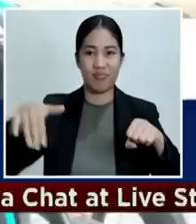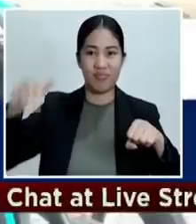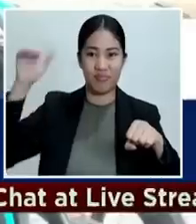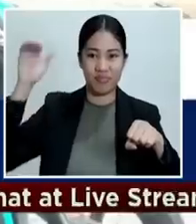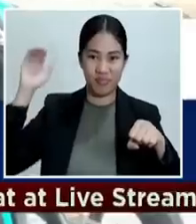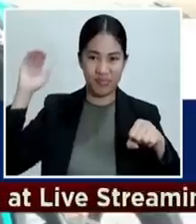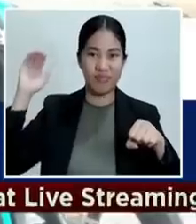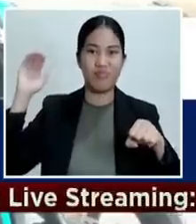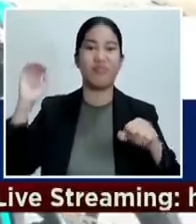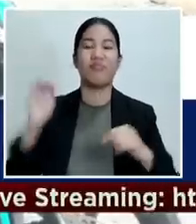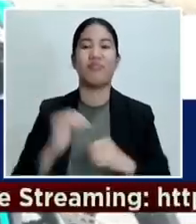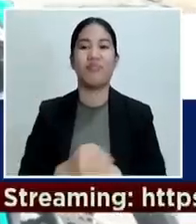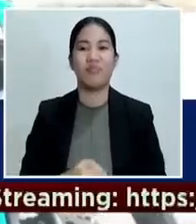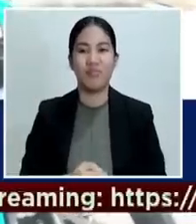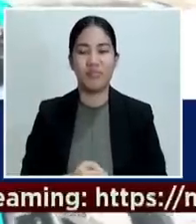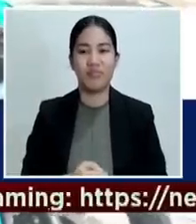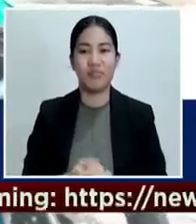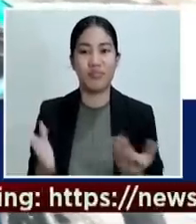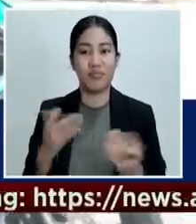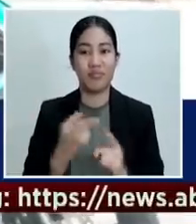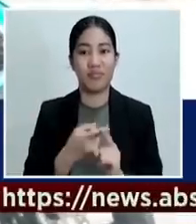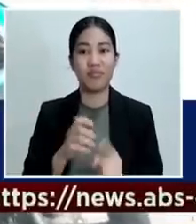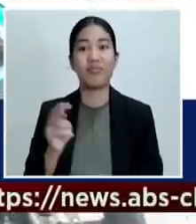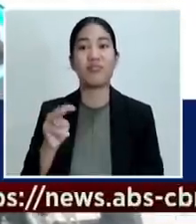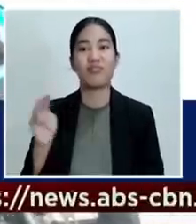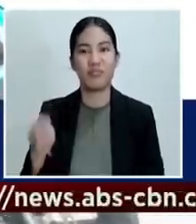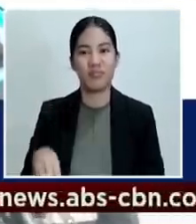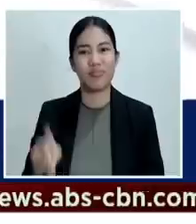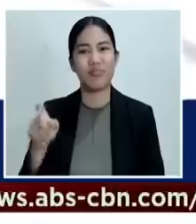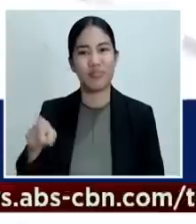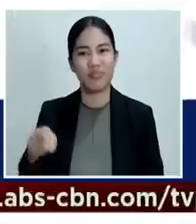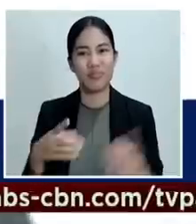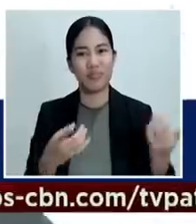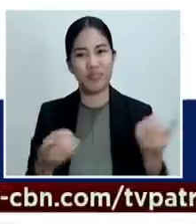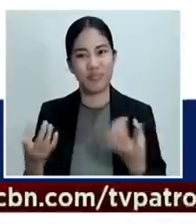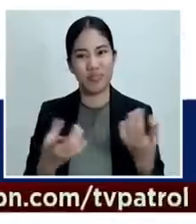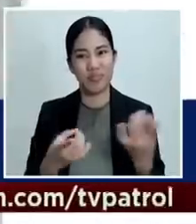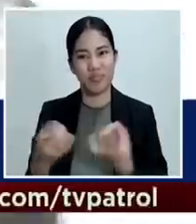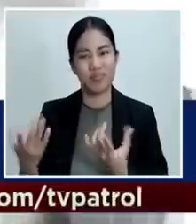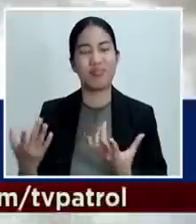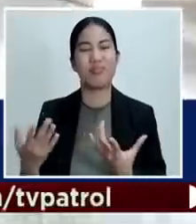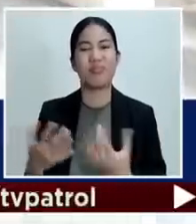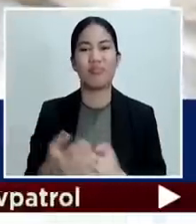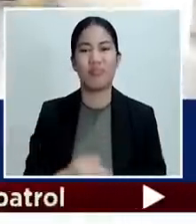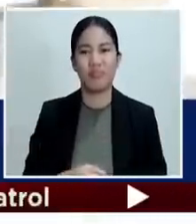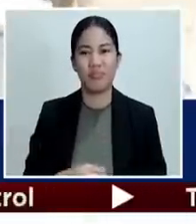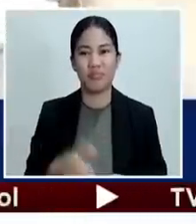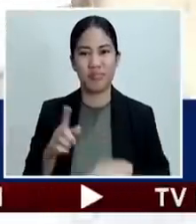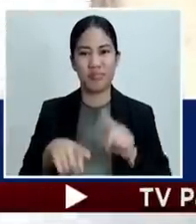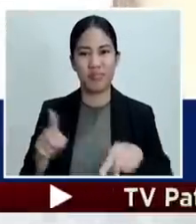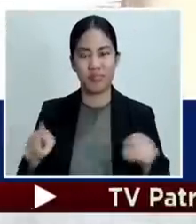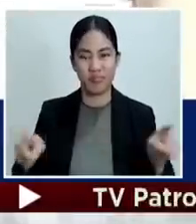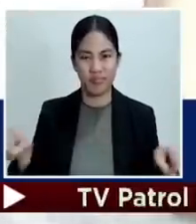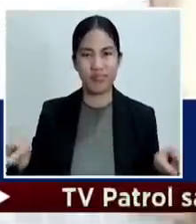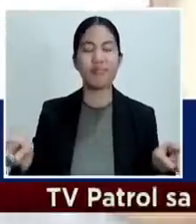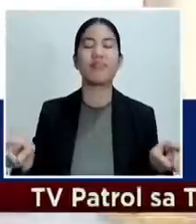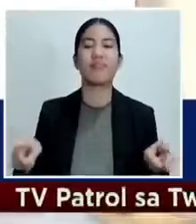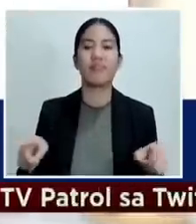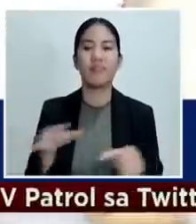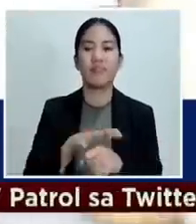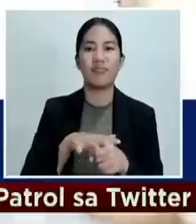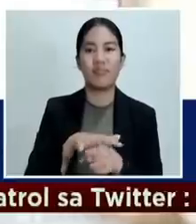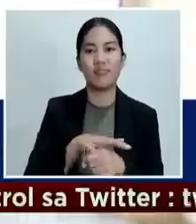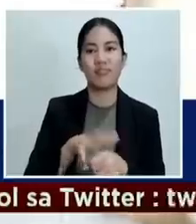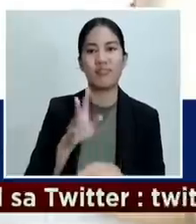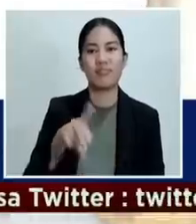baha. Galing pa siyang Manila at kailangang i-deliver ang dalang package sa iba-ibang bahagi ng Pampanga. Sana